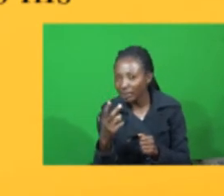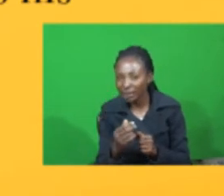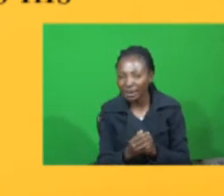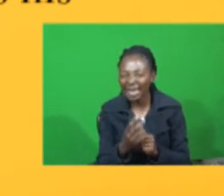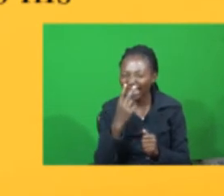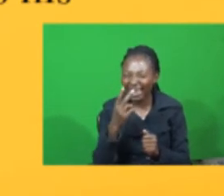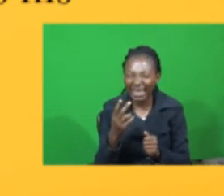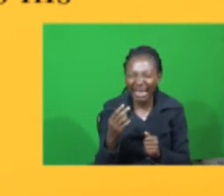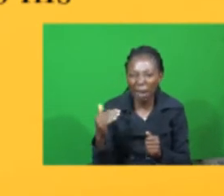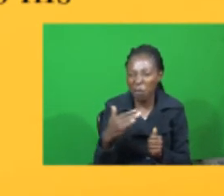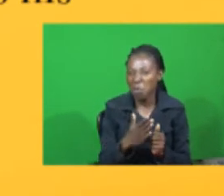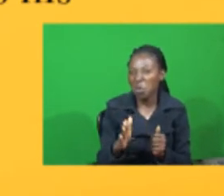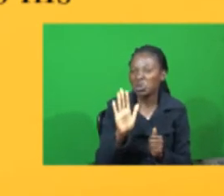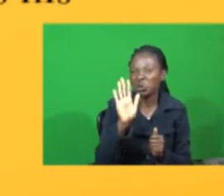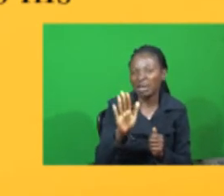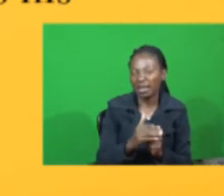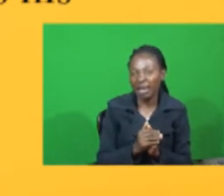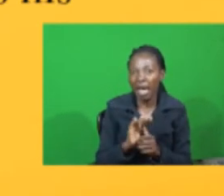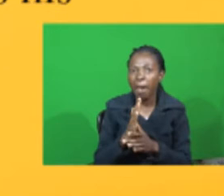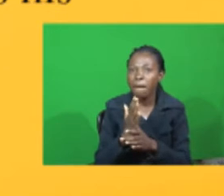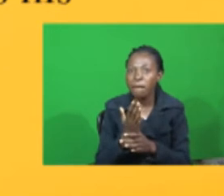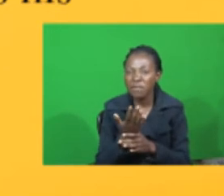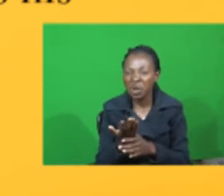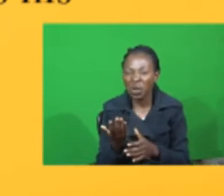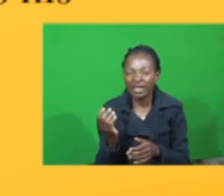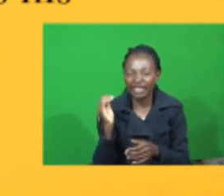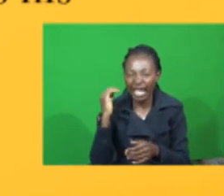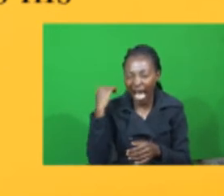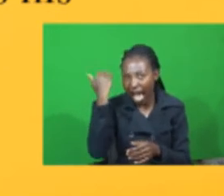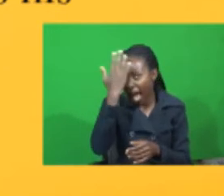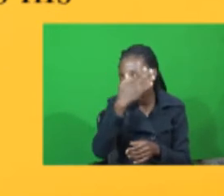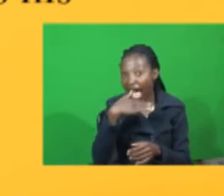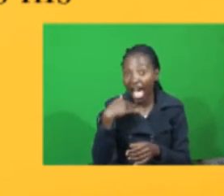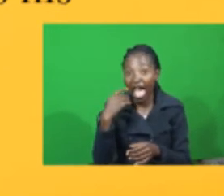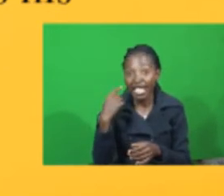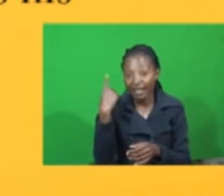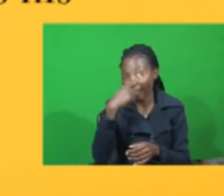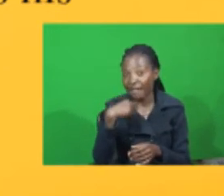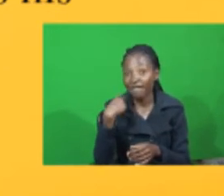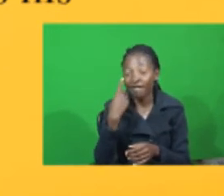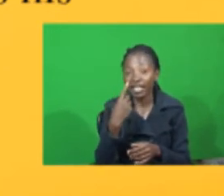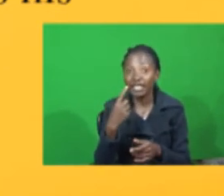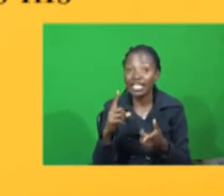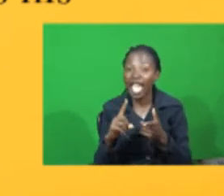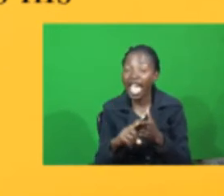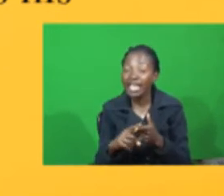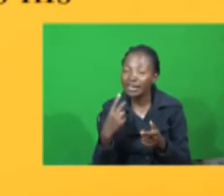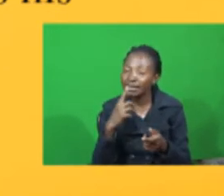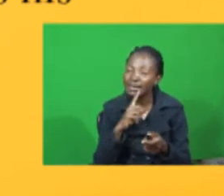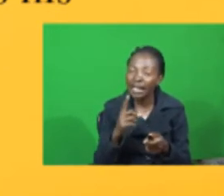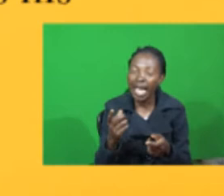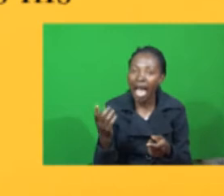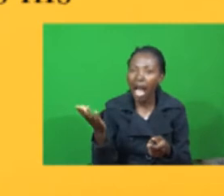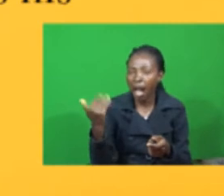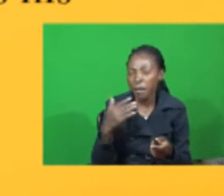akati chifeve, nokuti wakanga afukidza chiso chake. akatsaukira kwaari panzira akati douya